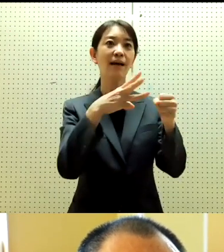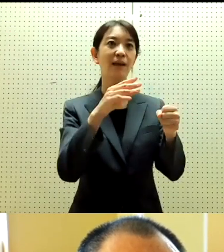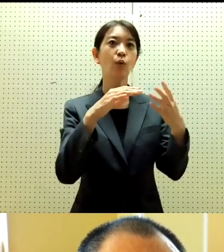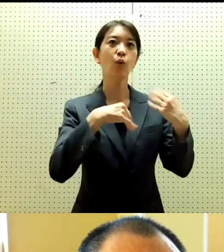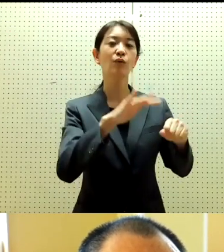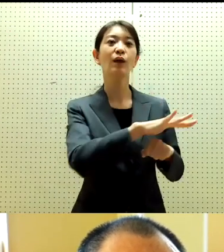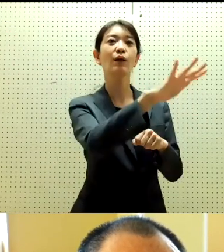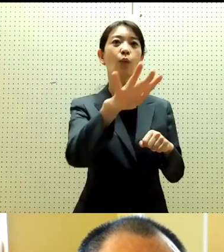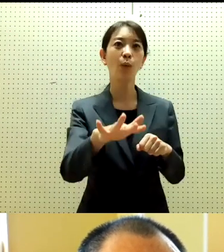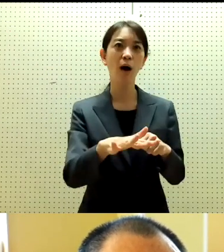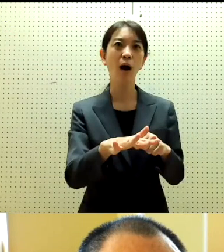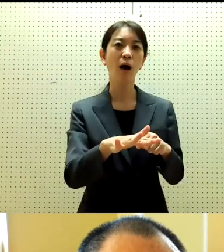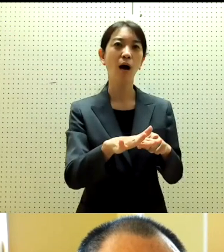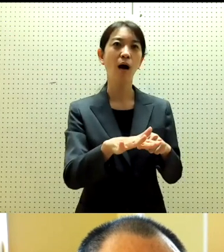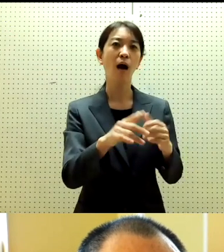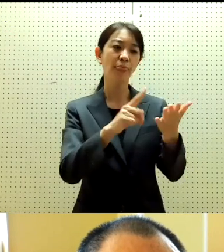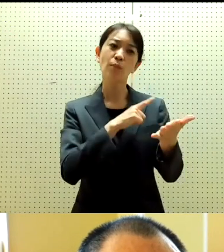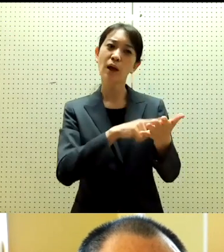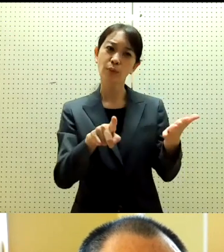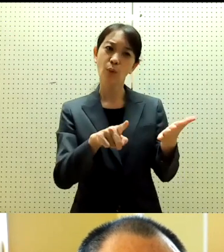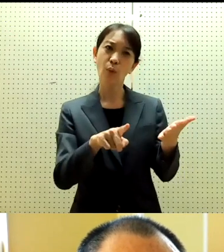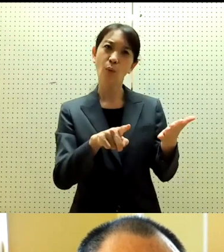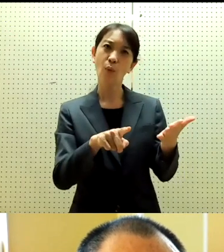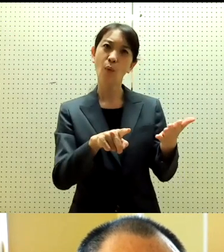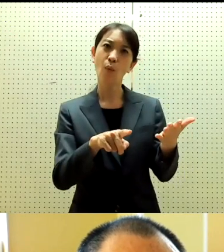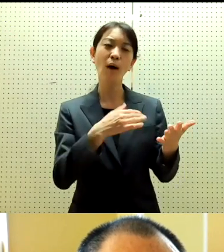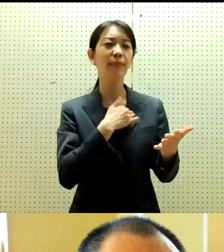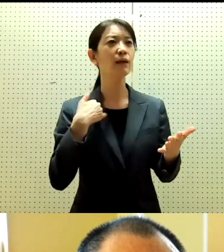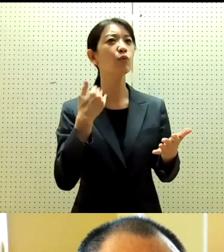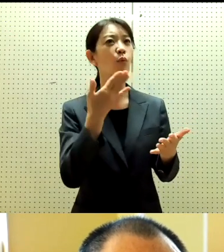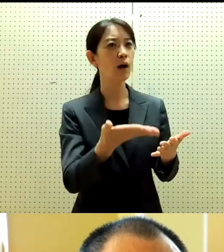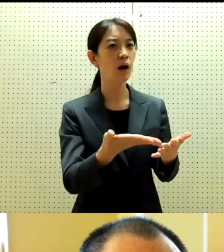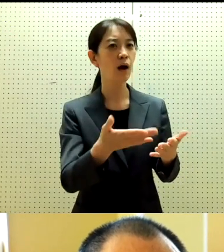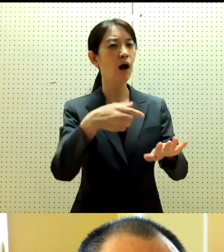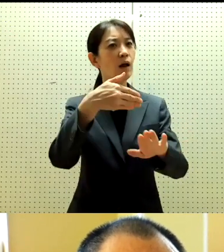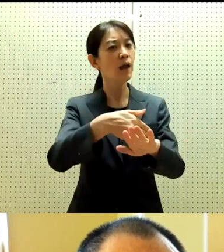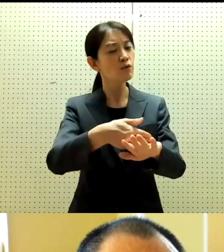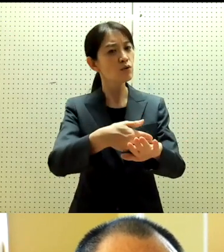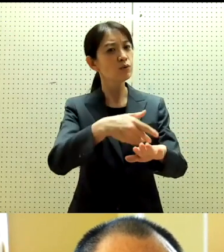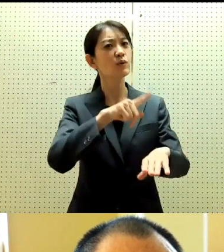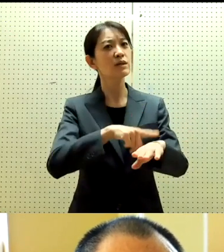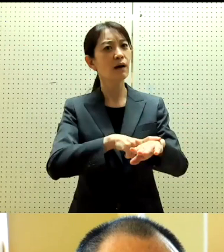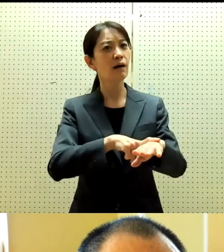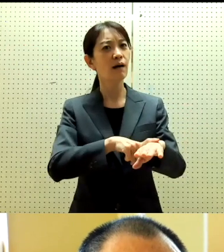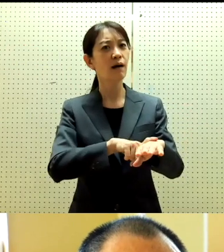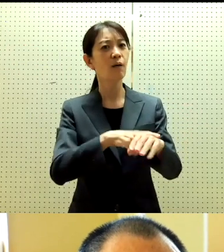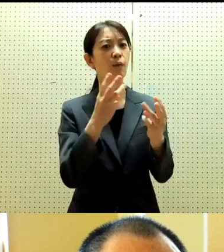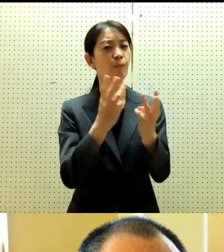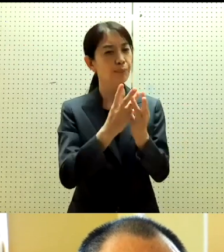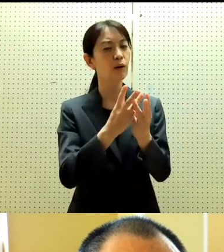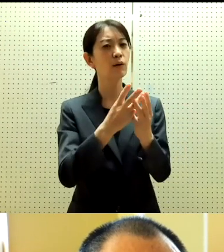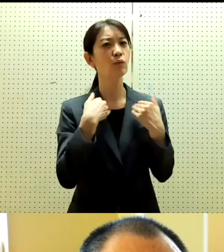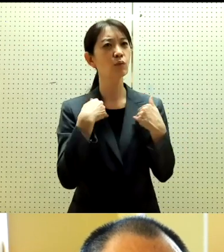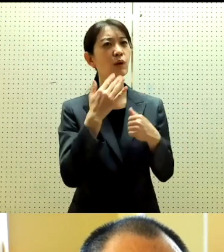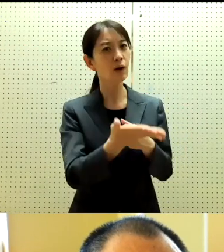あのどのくらいの、まあ習熟といいますかトレーニングをすればできるようになるんだろうってところがねあのなかなかわからない